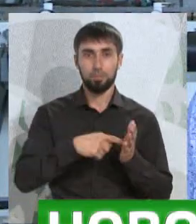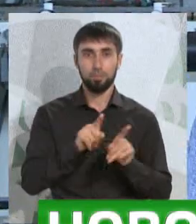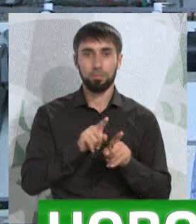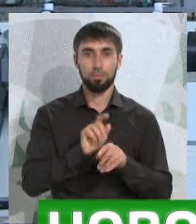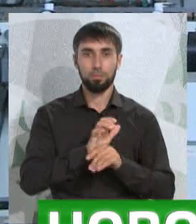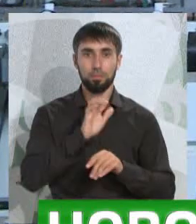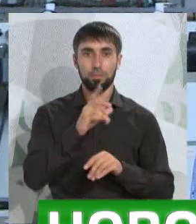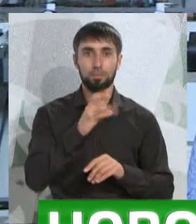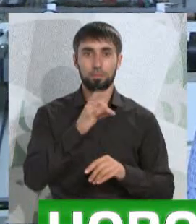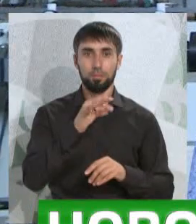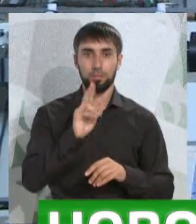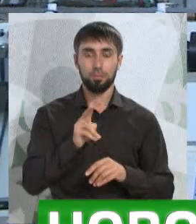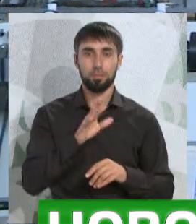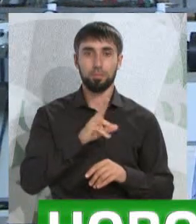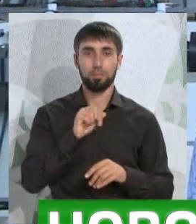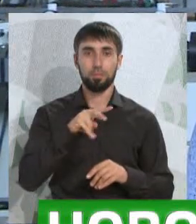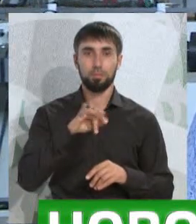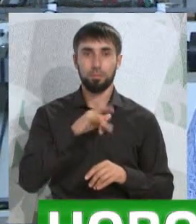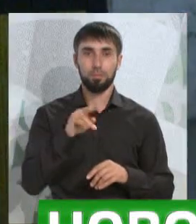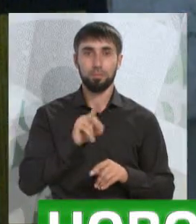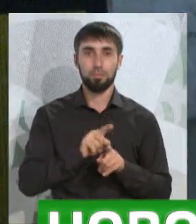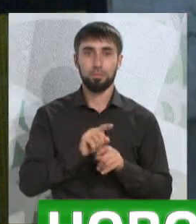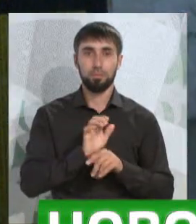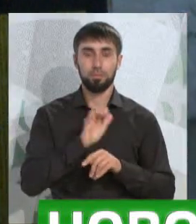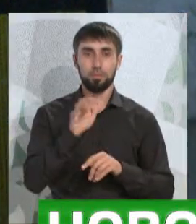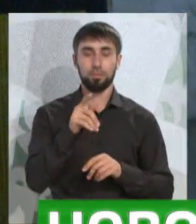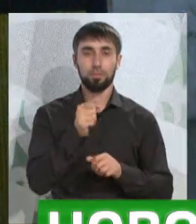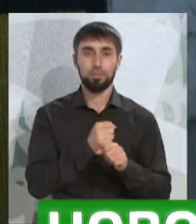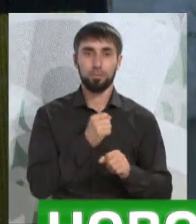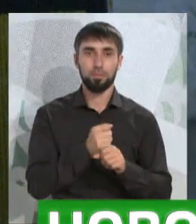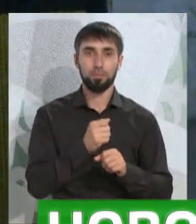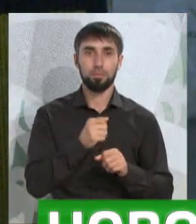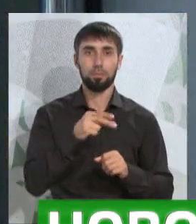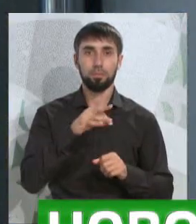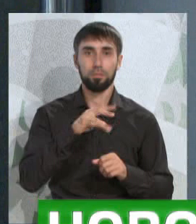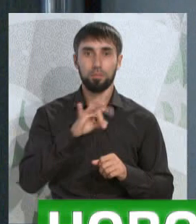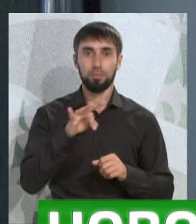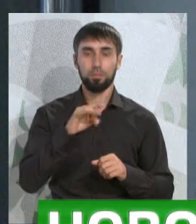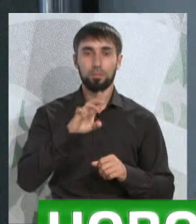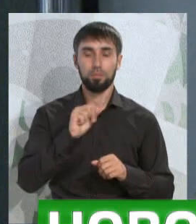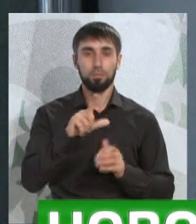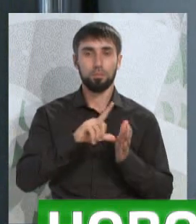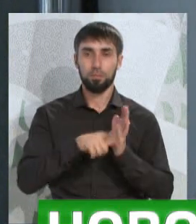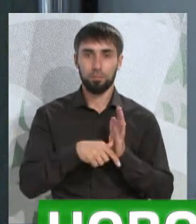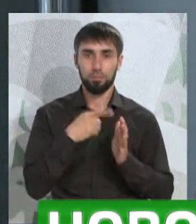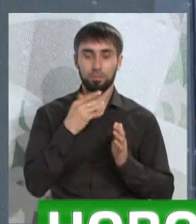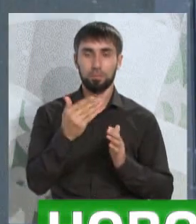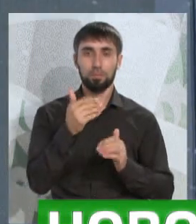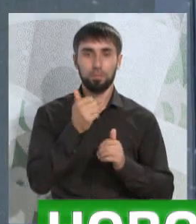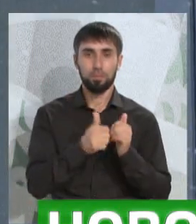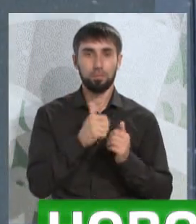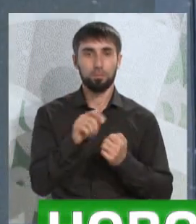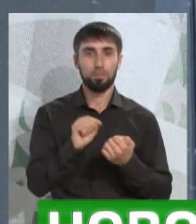и в Новосибирск отправляли, и в Калининград трубу отправляли. Изготовление полимерных труб – процесс долгий и кропотливый. После тщательной